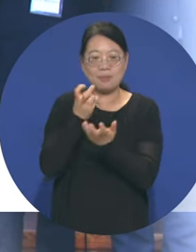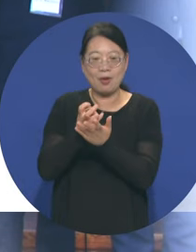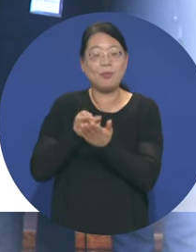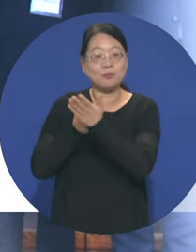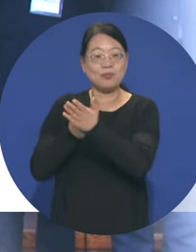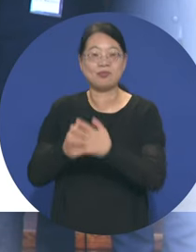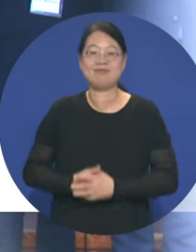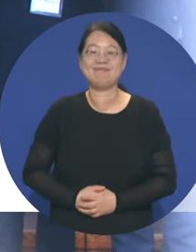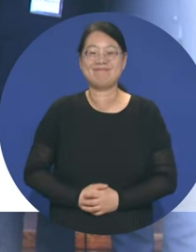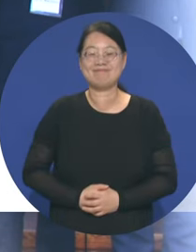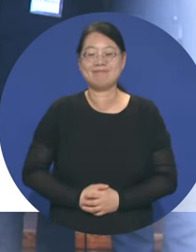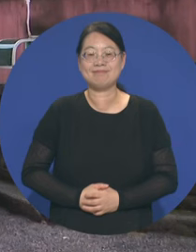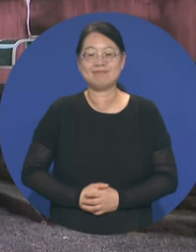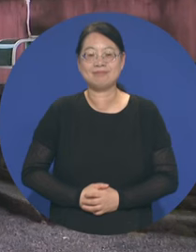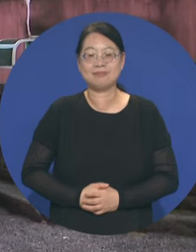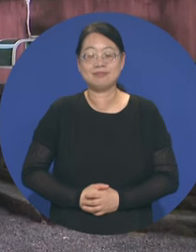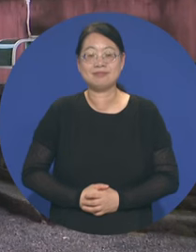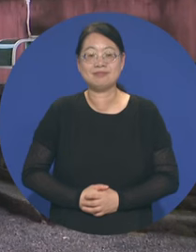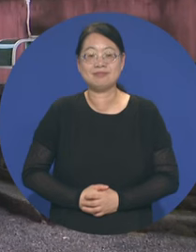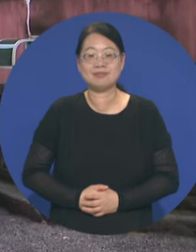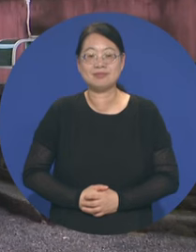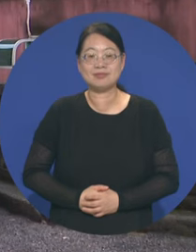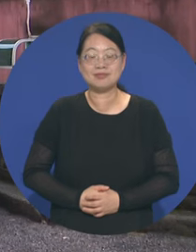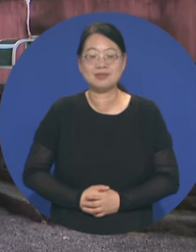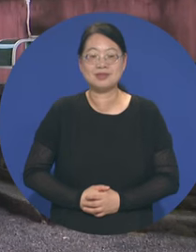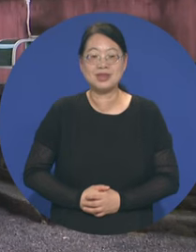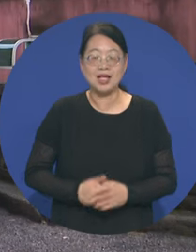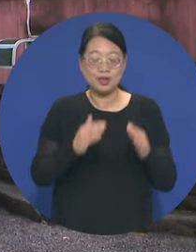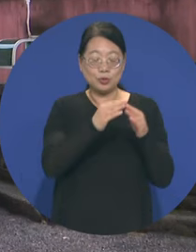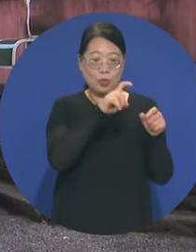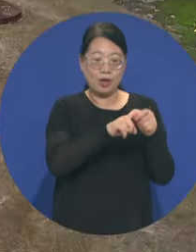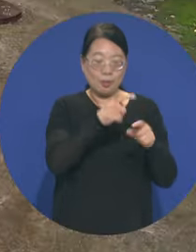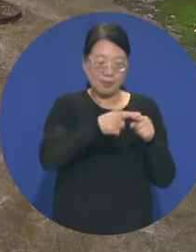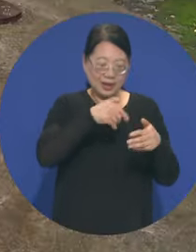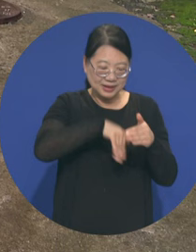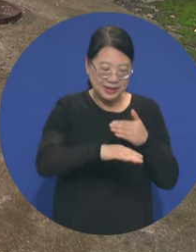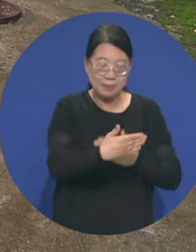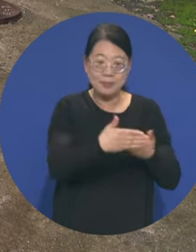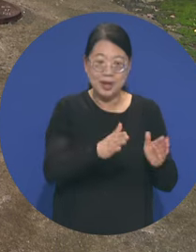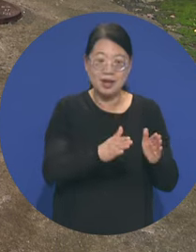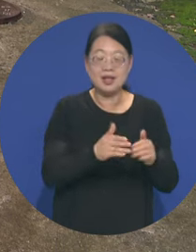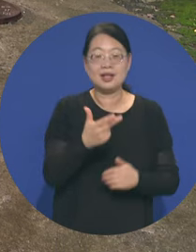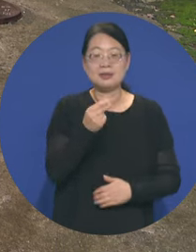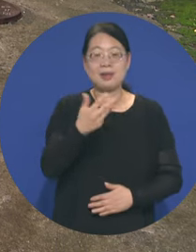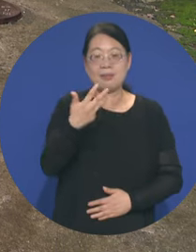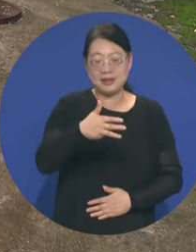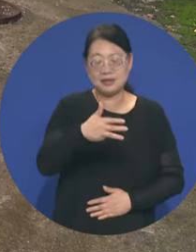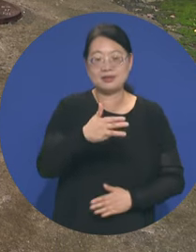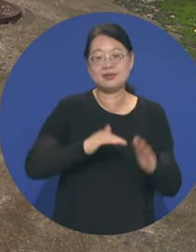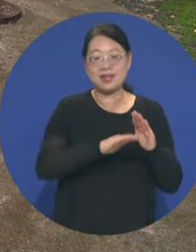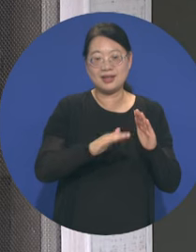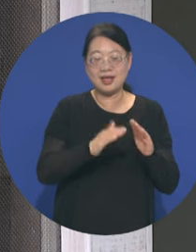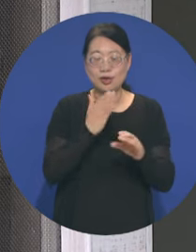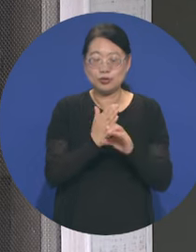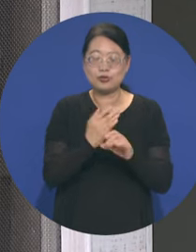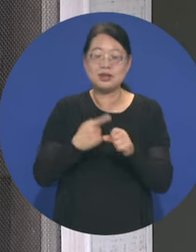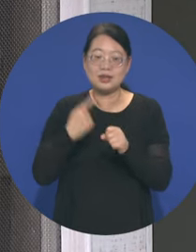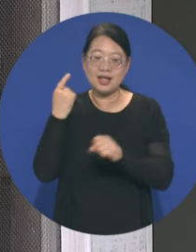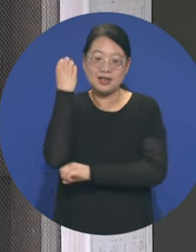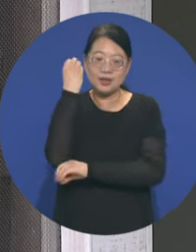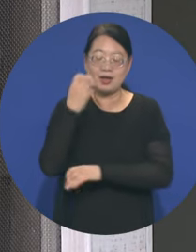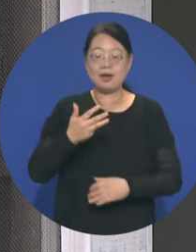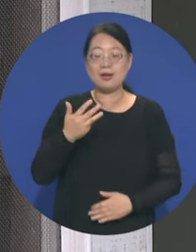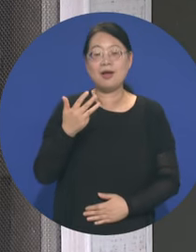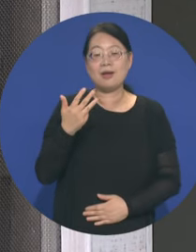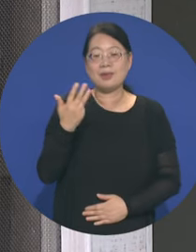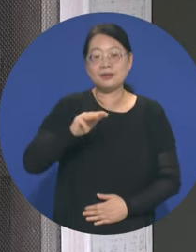기자가 출제했습니다 돈의 주거용 반지하 수는 약 7만 8,000여 세대 이중 지난해 기준